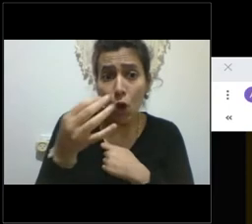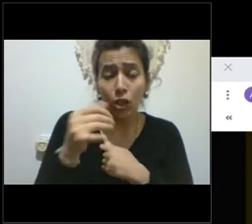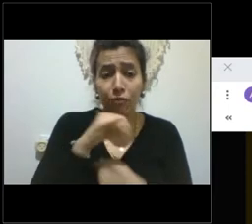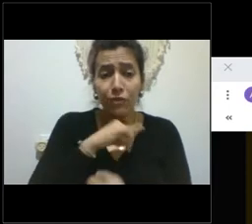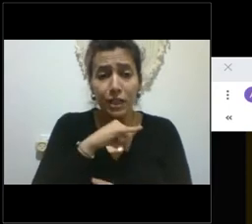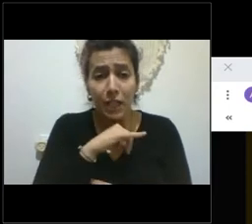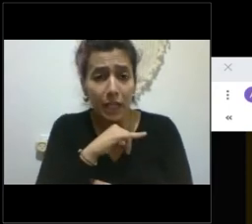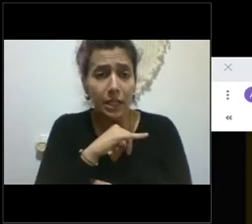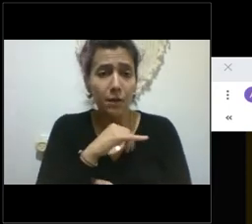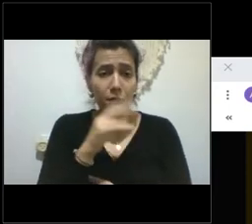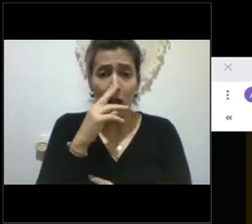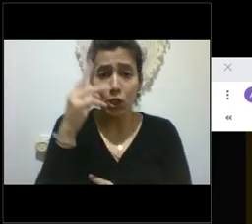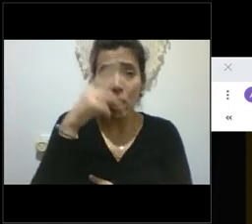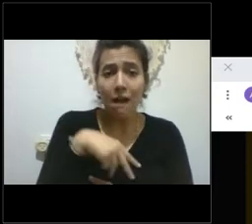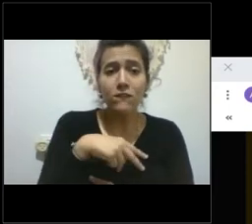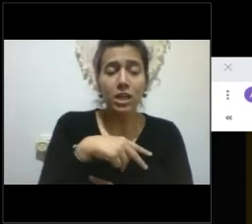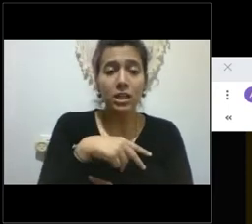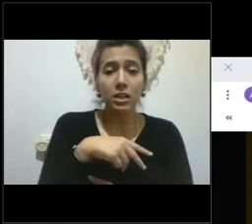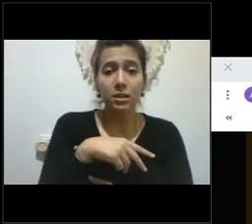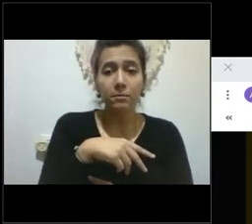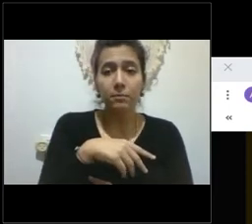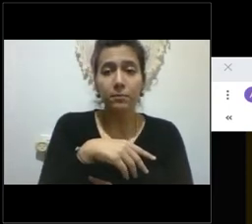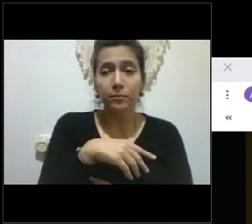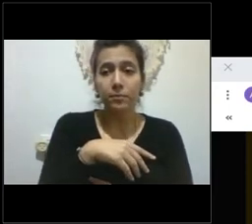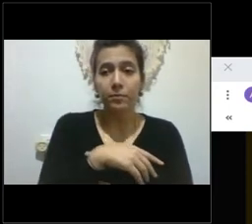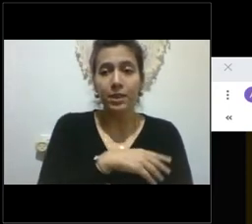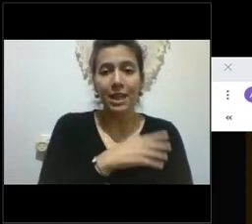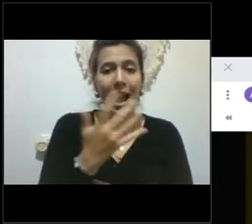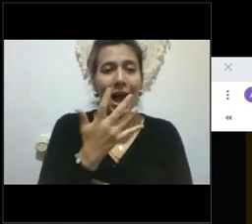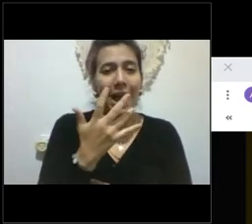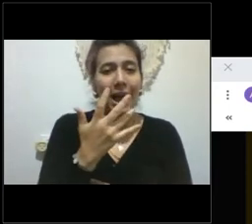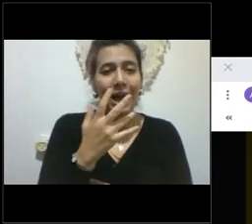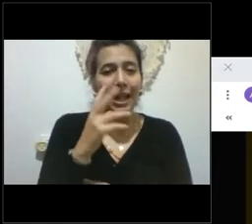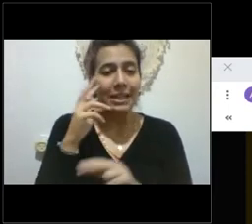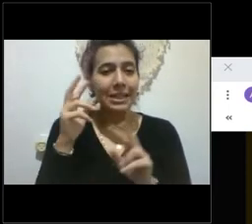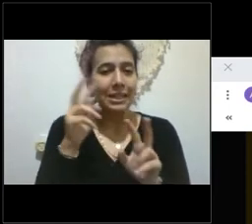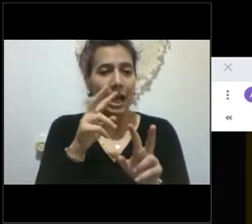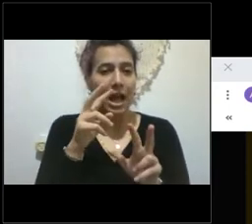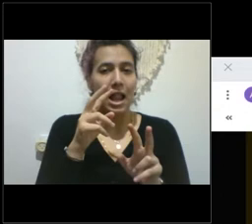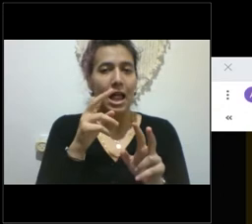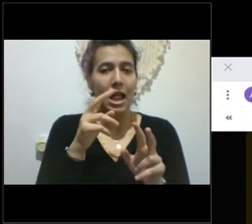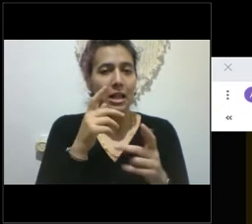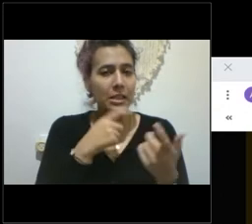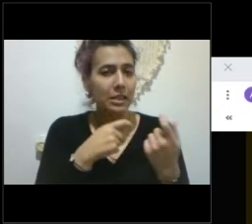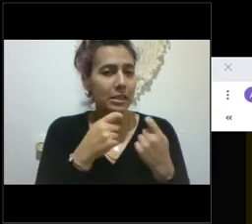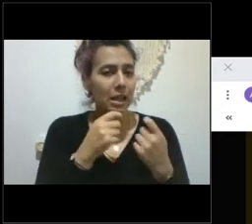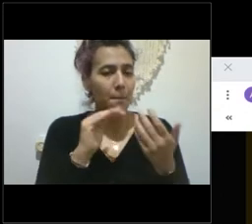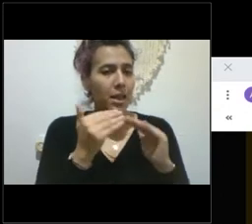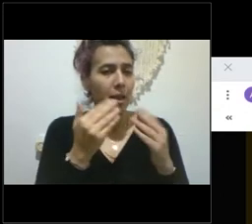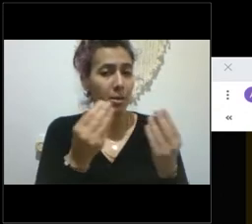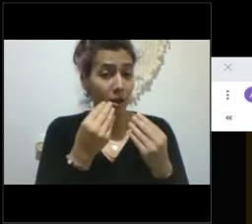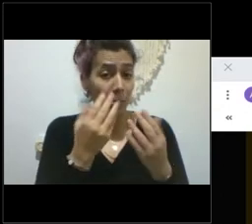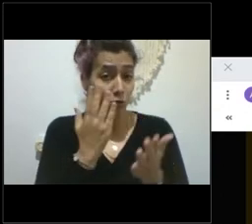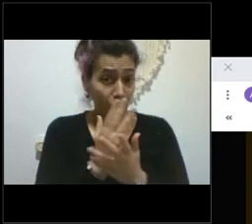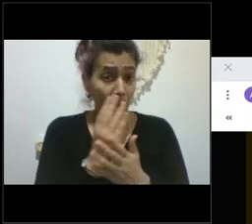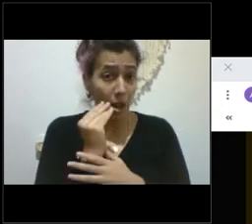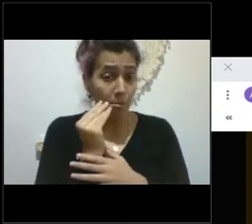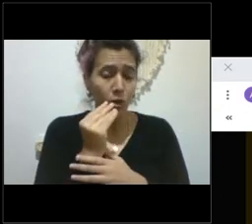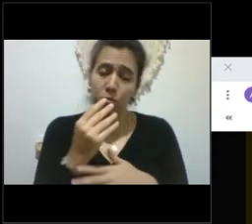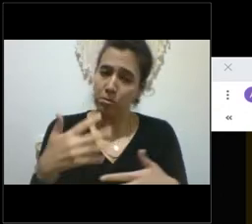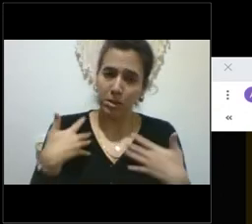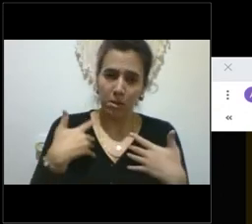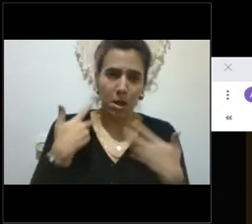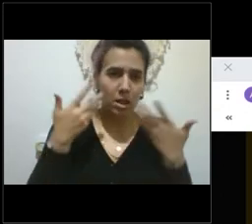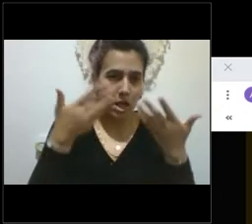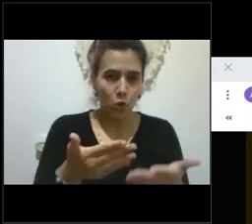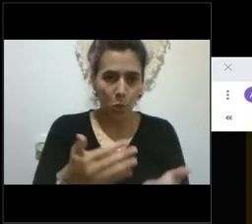להבין איך להסתכל על עסקה בהתאם לדברים שלמדנו עליהם בקורס, יותר מבכיף אני איתכם.